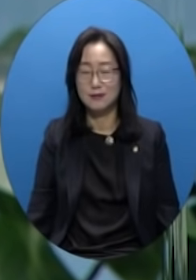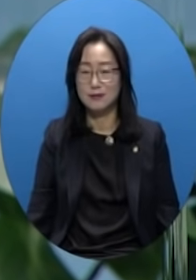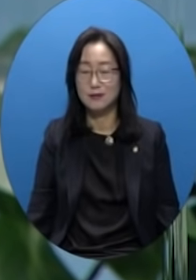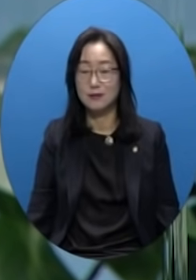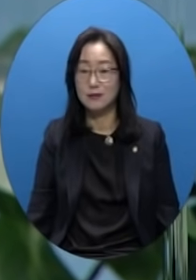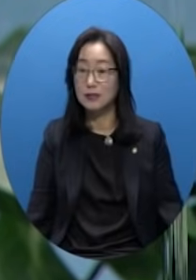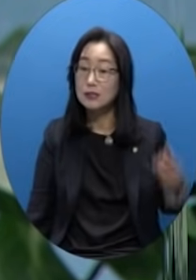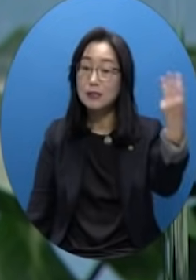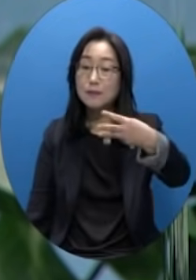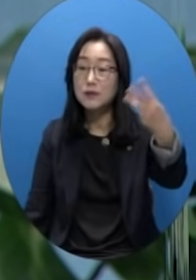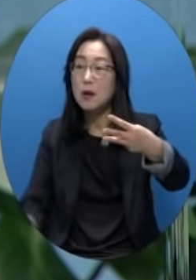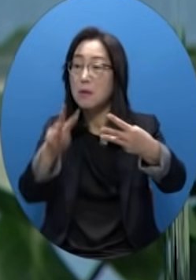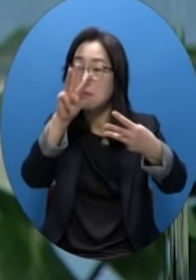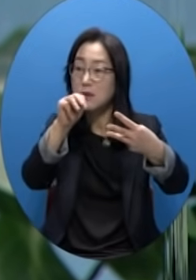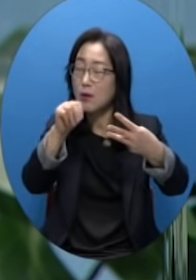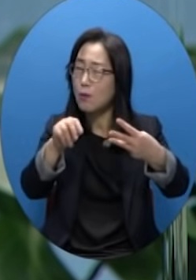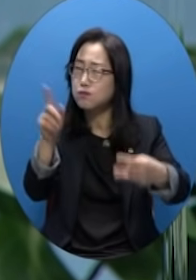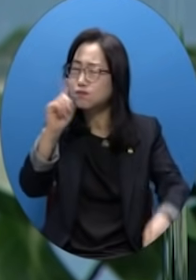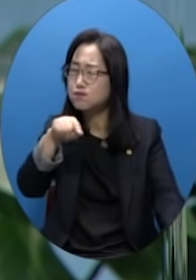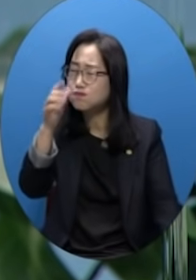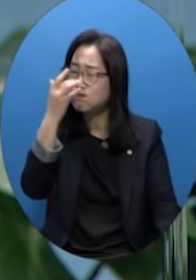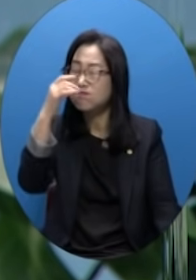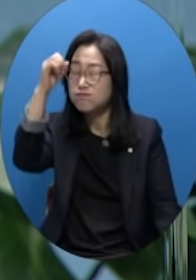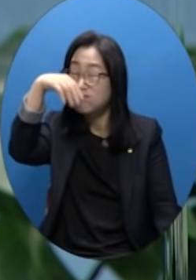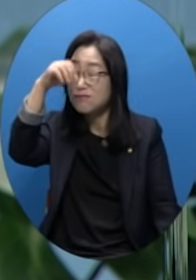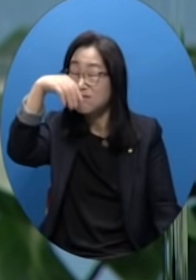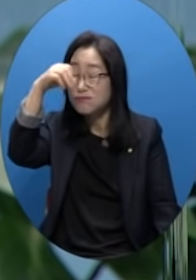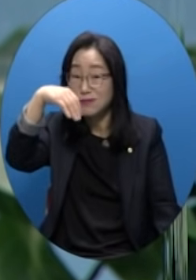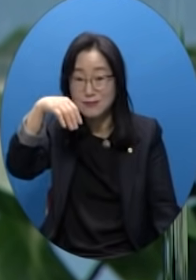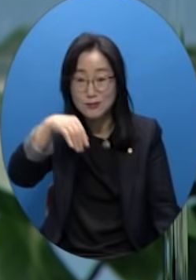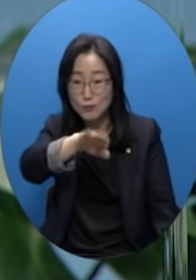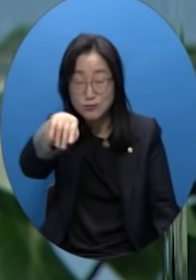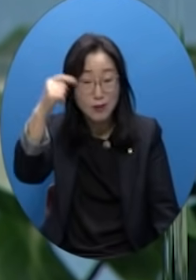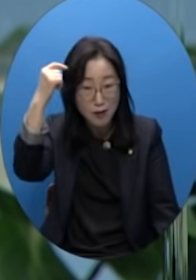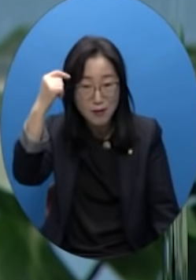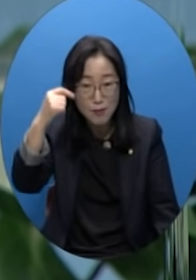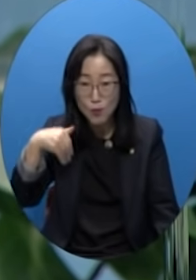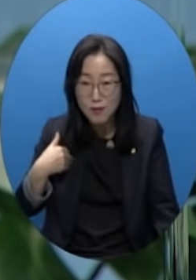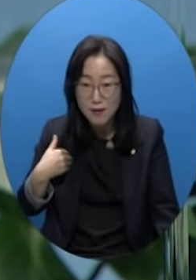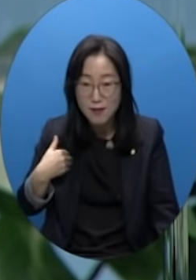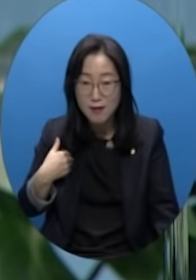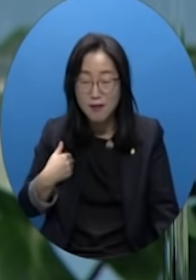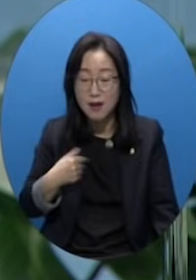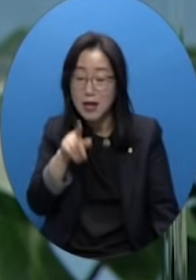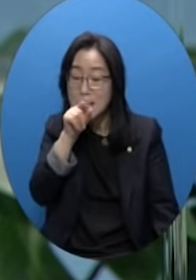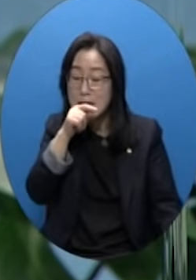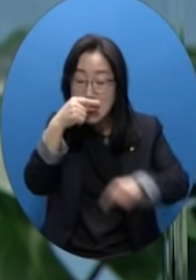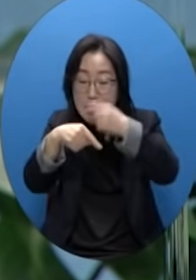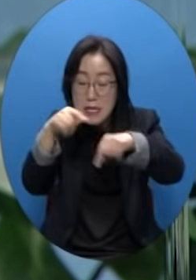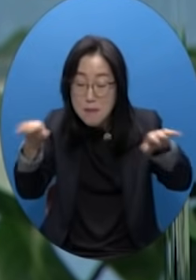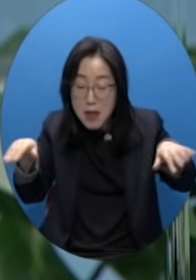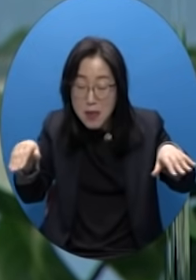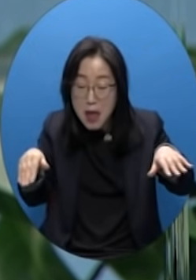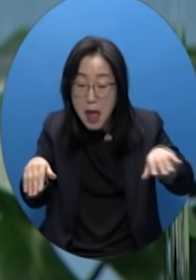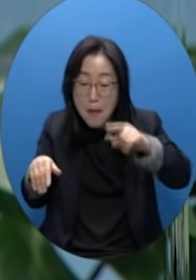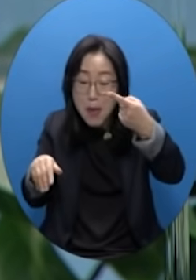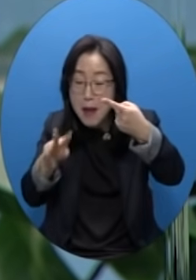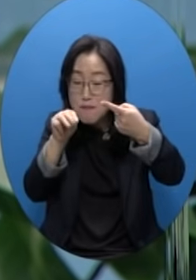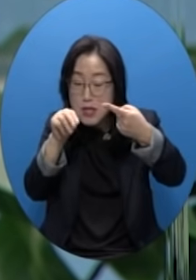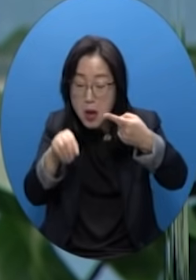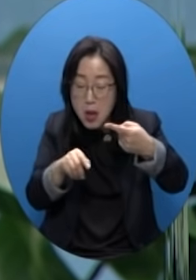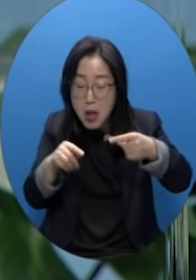3초 비탈 하니까 별로 일게 얼만큼 되나 그 생활을 쓰는데 참새는 100m 만 날라갑니다